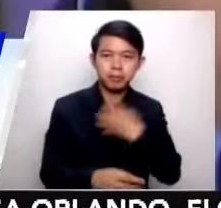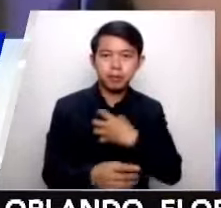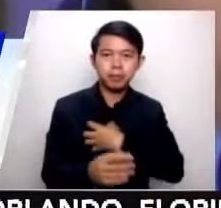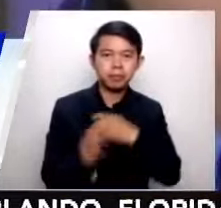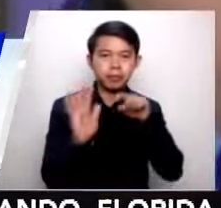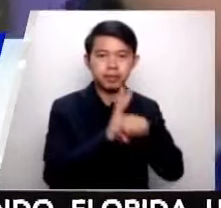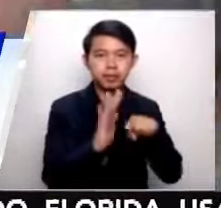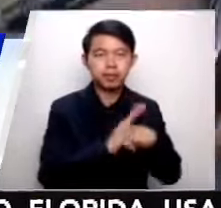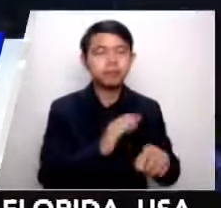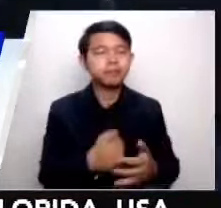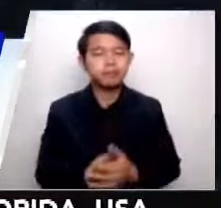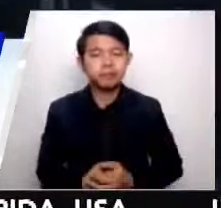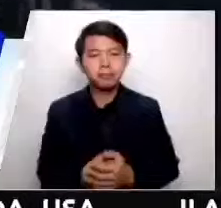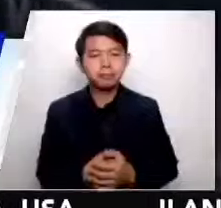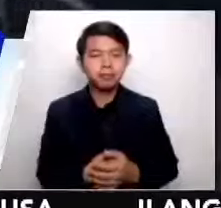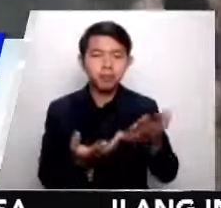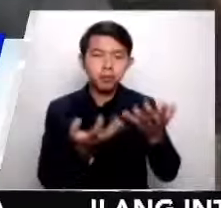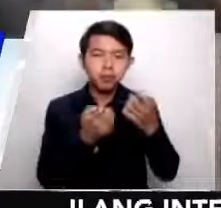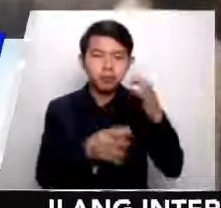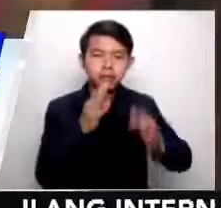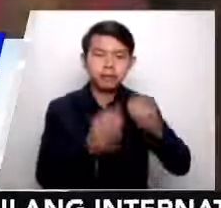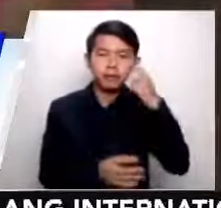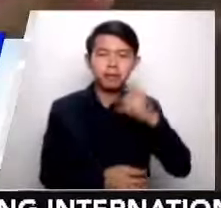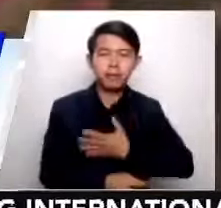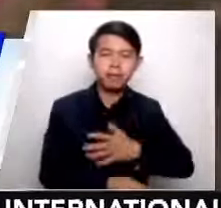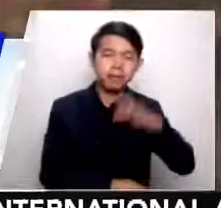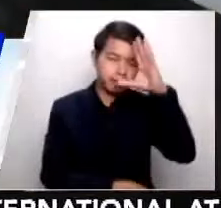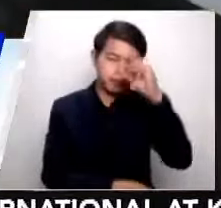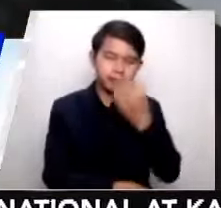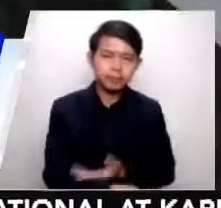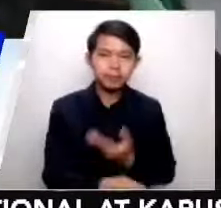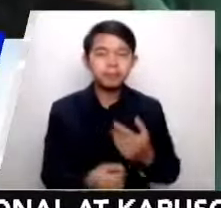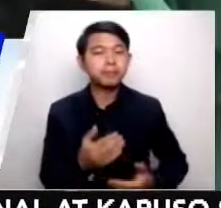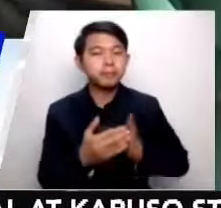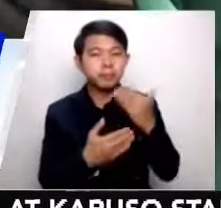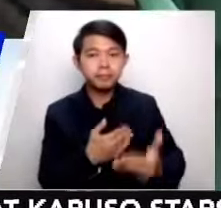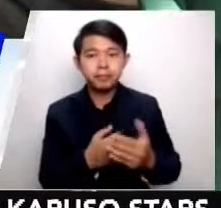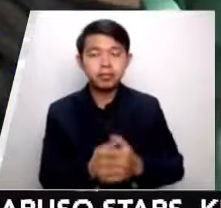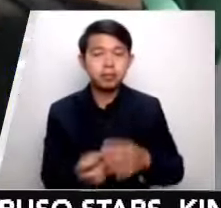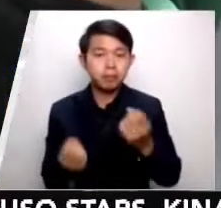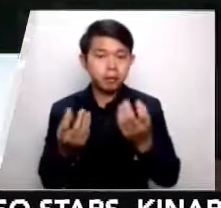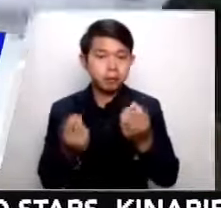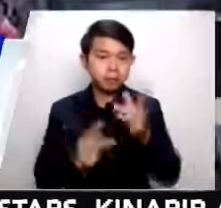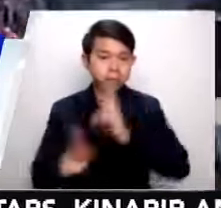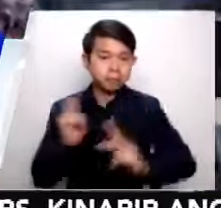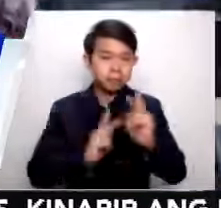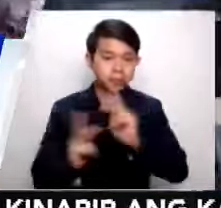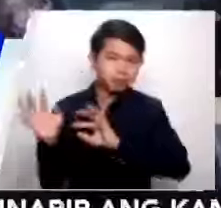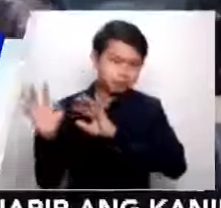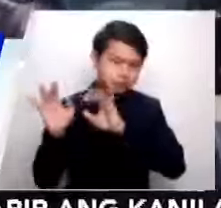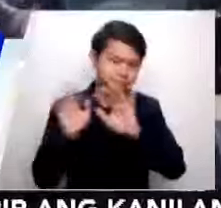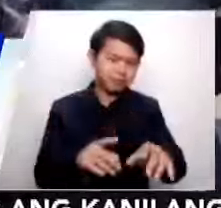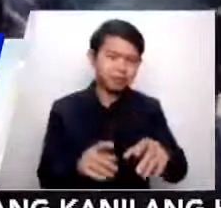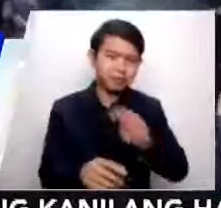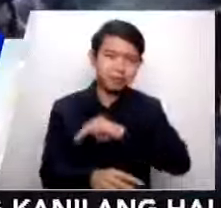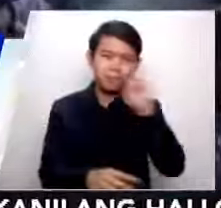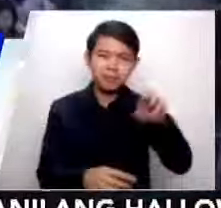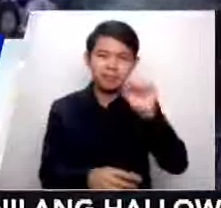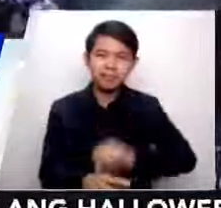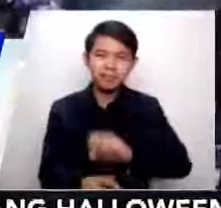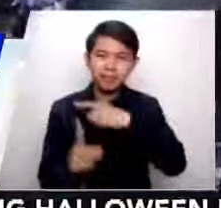ng justisya ng anak ko. Bumuhos din ang mga dumalaw sa Manila South Cemetery. May mga na-high blood dahil sa tindi ng init. Mahigit 1 milyon naman